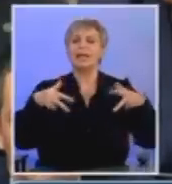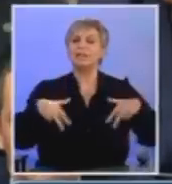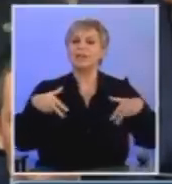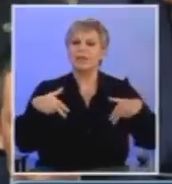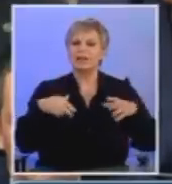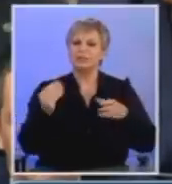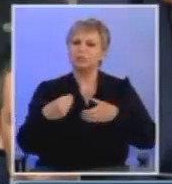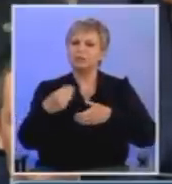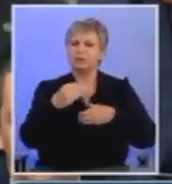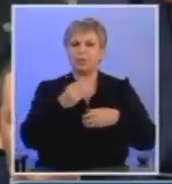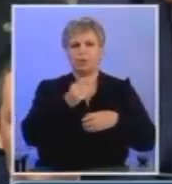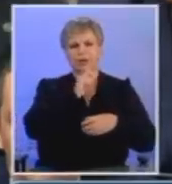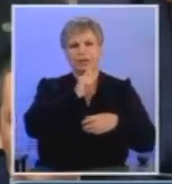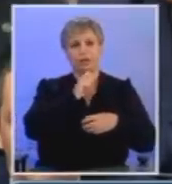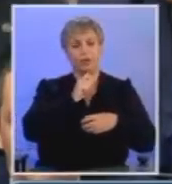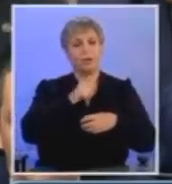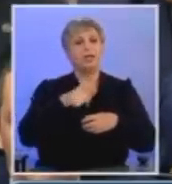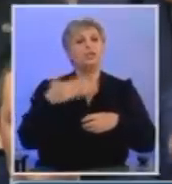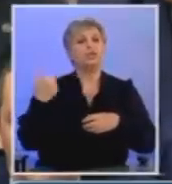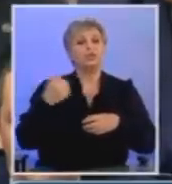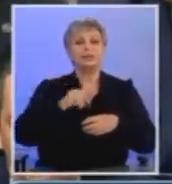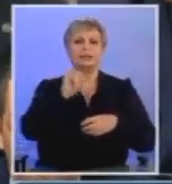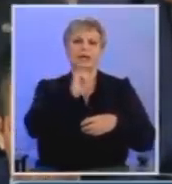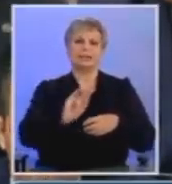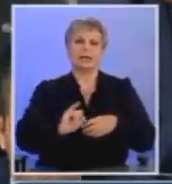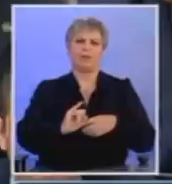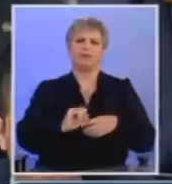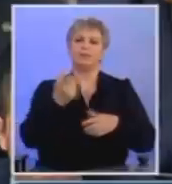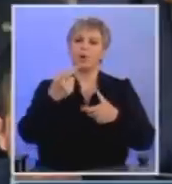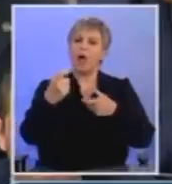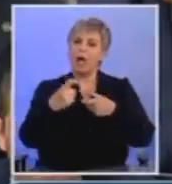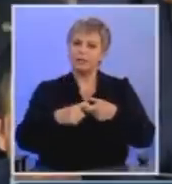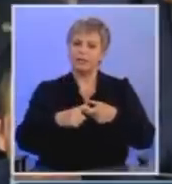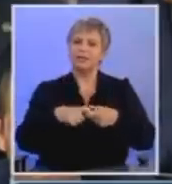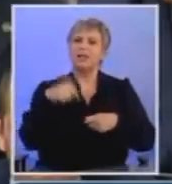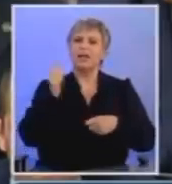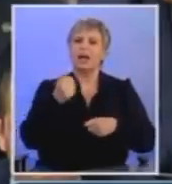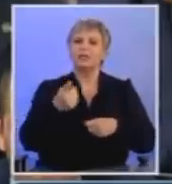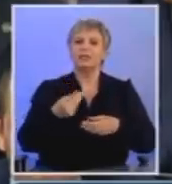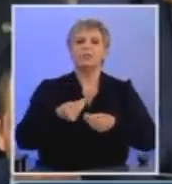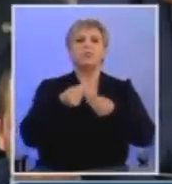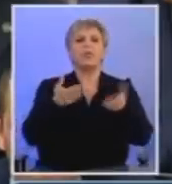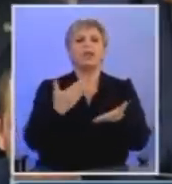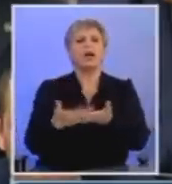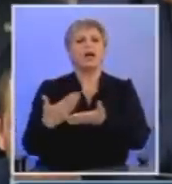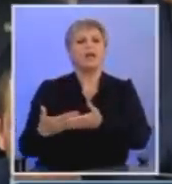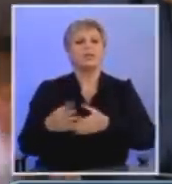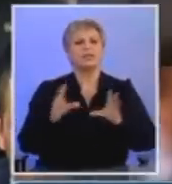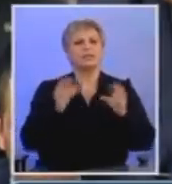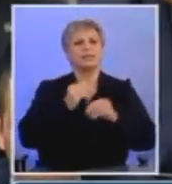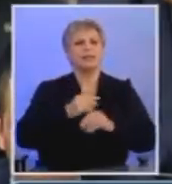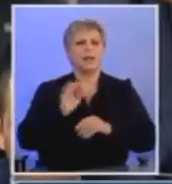παροχές, όταν τις παραχωρούσε για να μπορούμε να πούμε